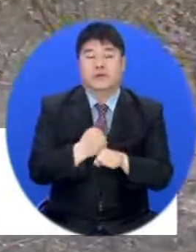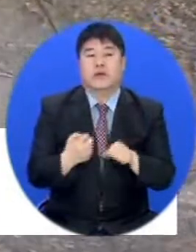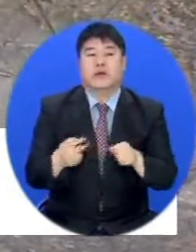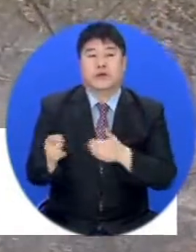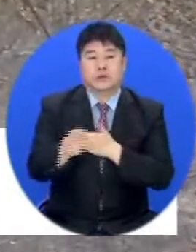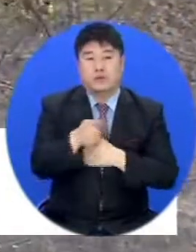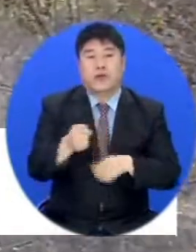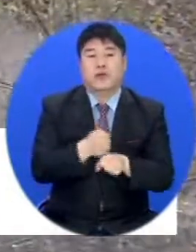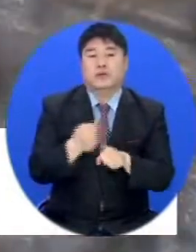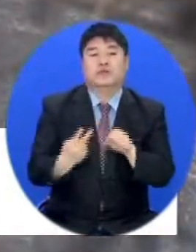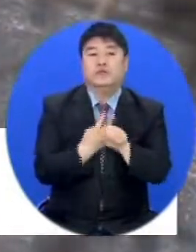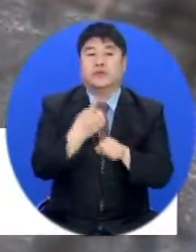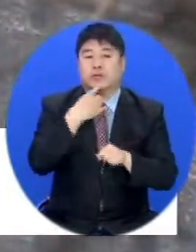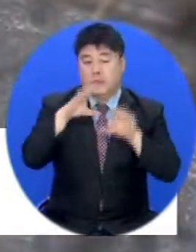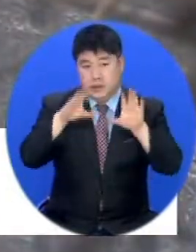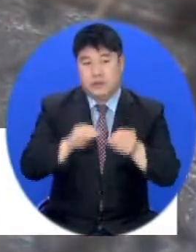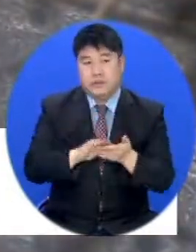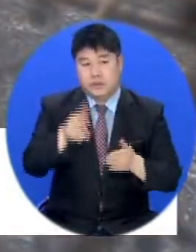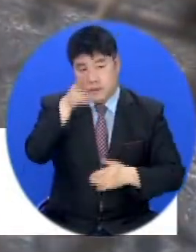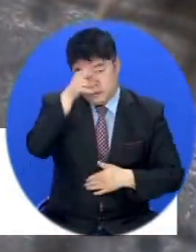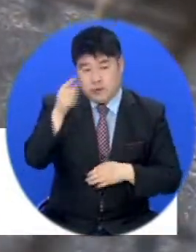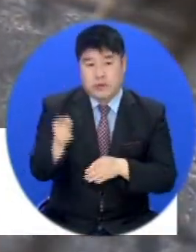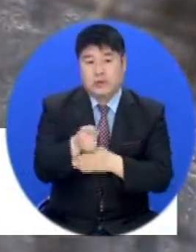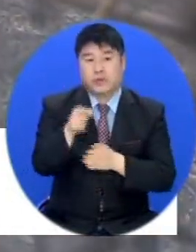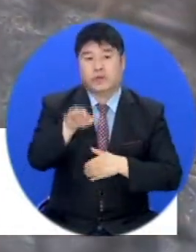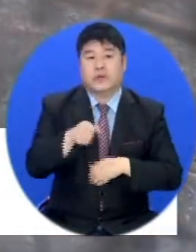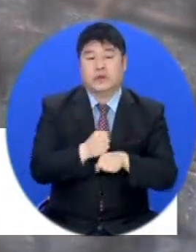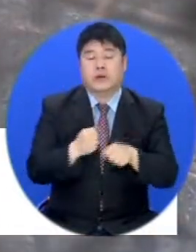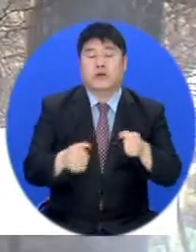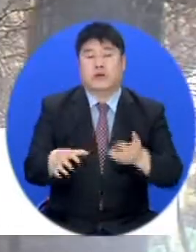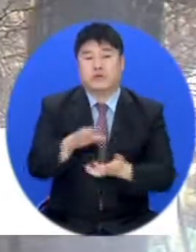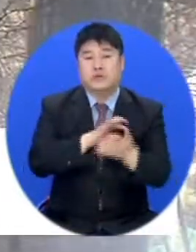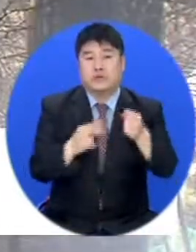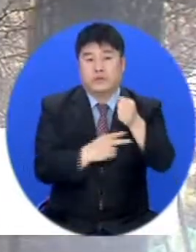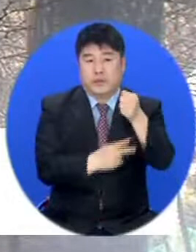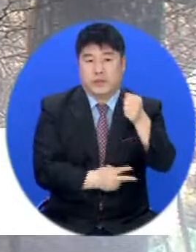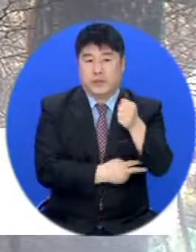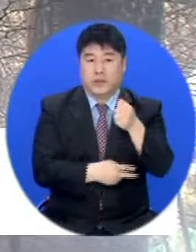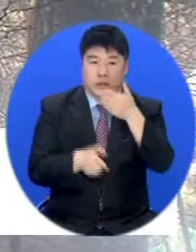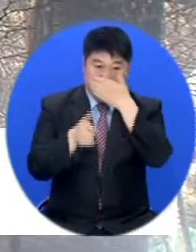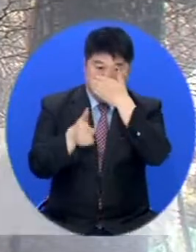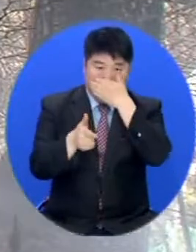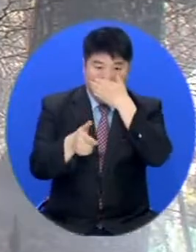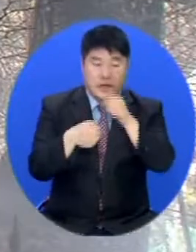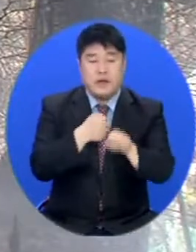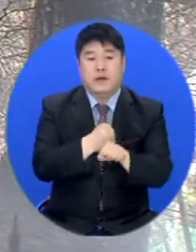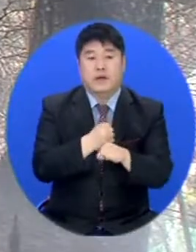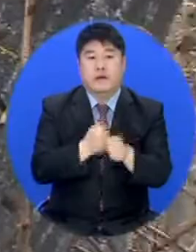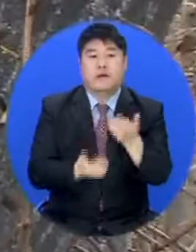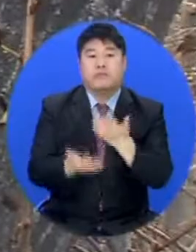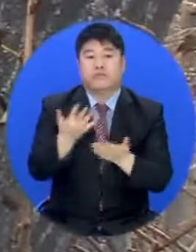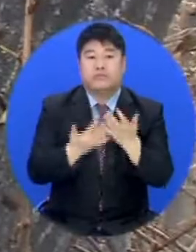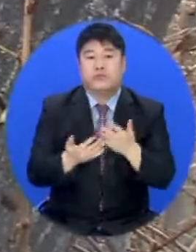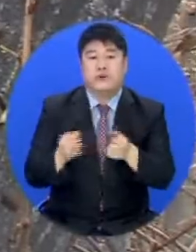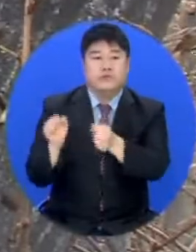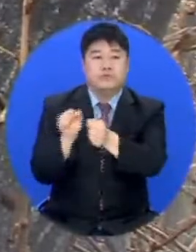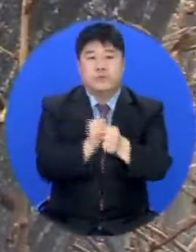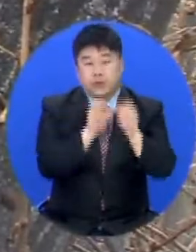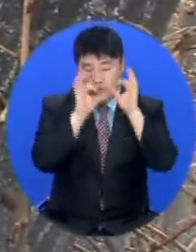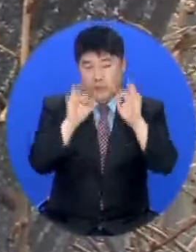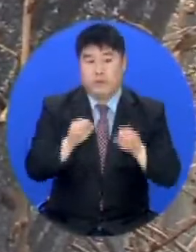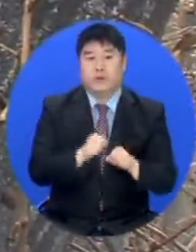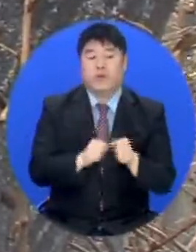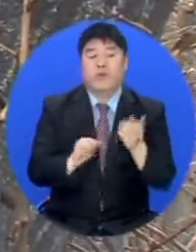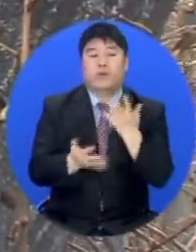만에 꺼졌습니다. 경찰과 소방당국은 구름다리에서 용접을 하다가 불씨가 튀어 불이 난 것으로 보고